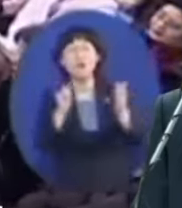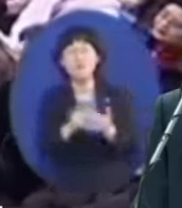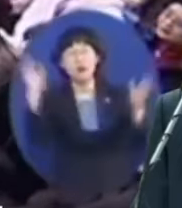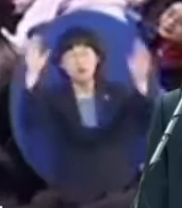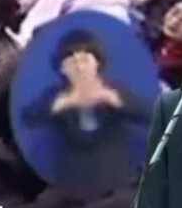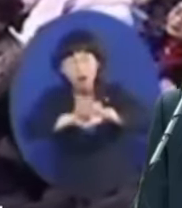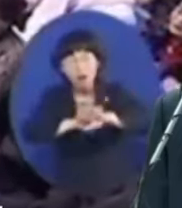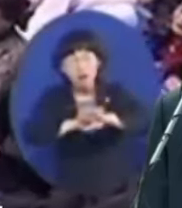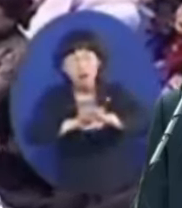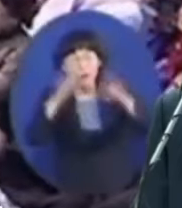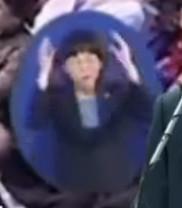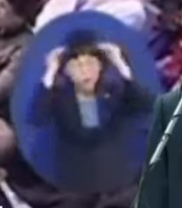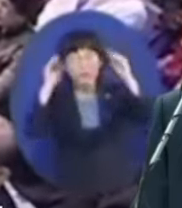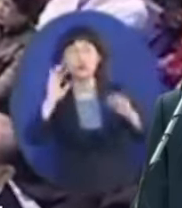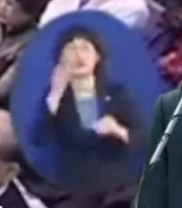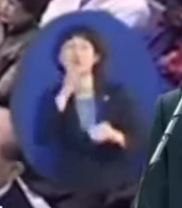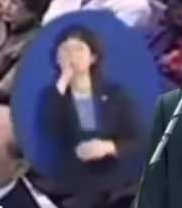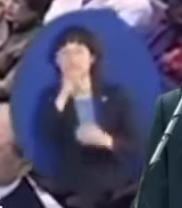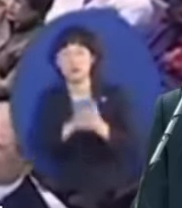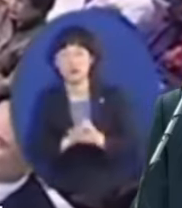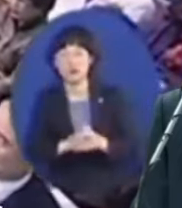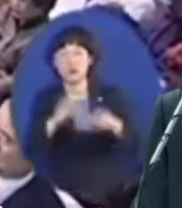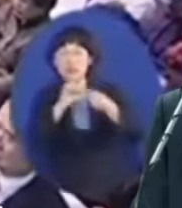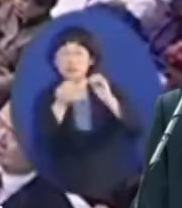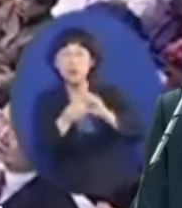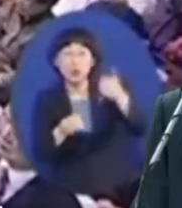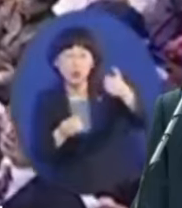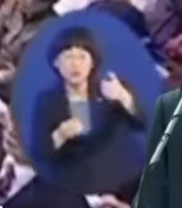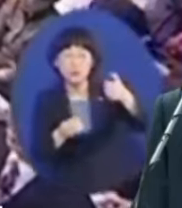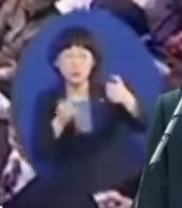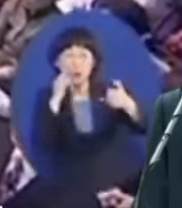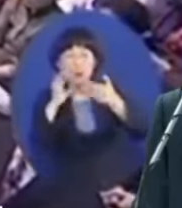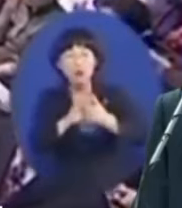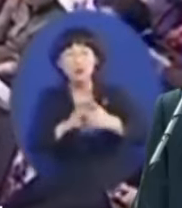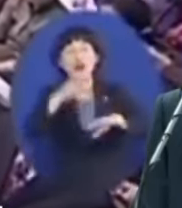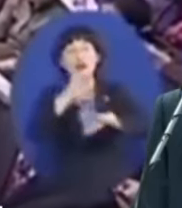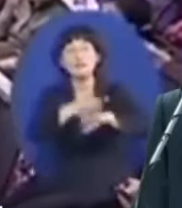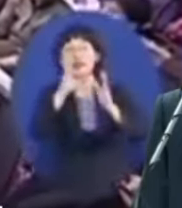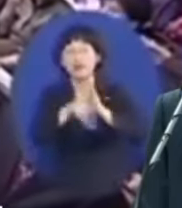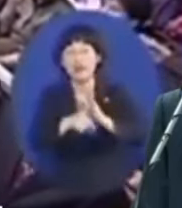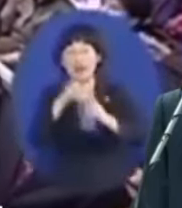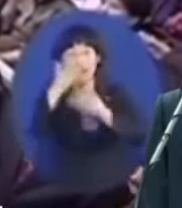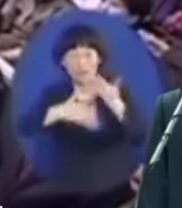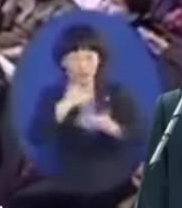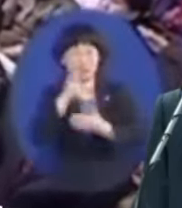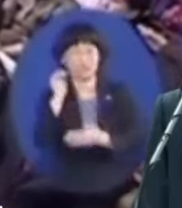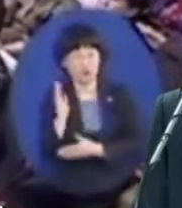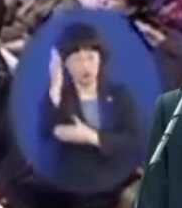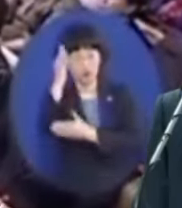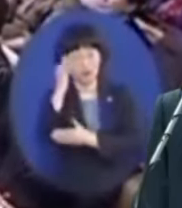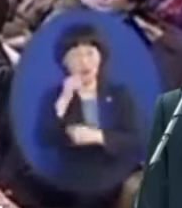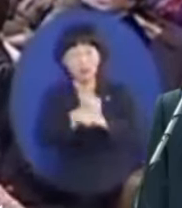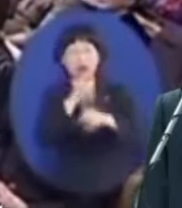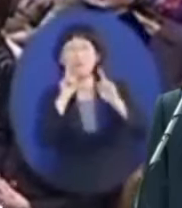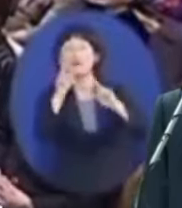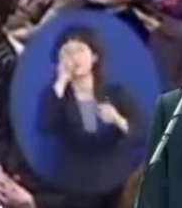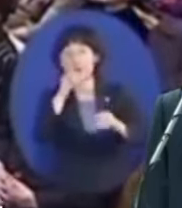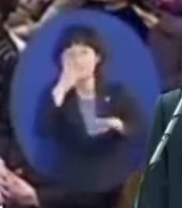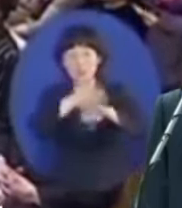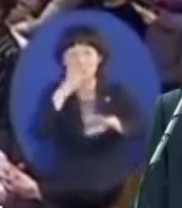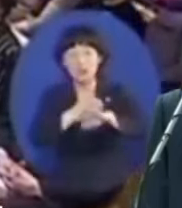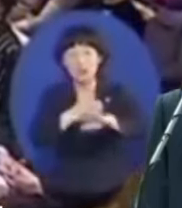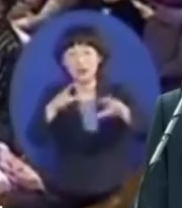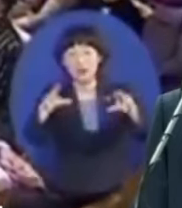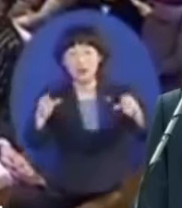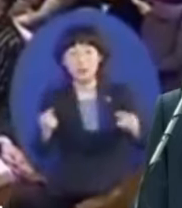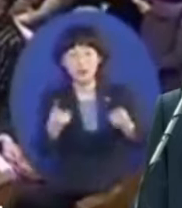어리석게 된다고 말씀하고 있습니다. 시편 50편에 감사할 때 하나님을 영화롭게 한다고 말씀하고 있는 것입니다. 감사로 제사를